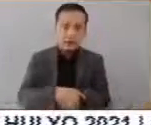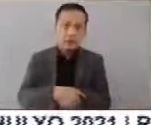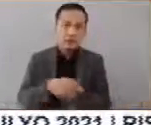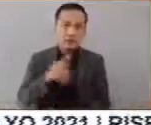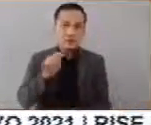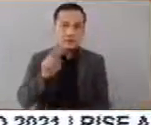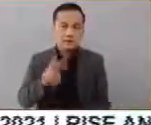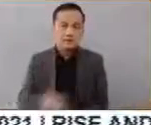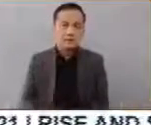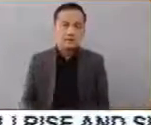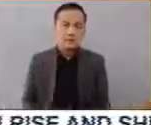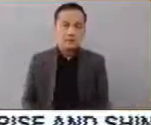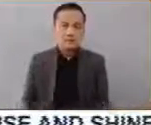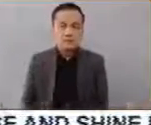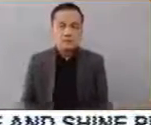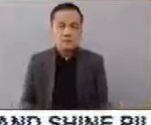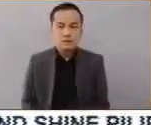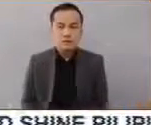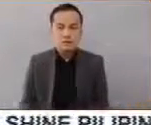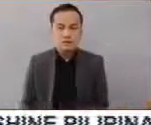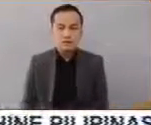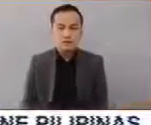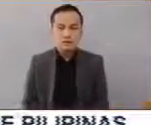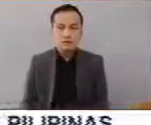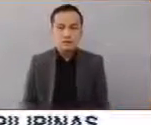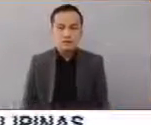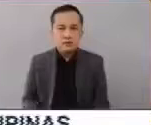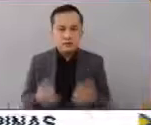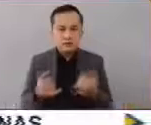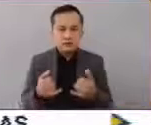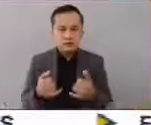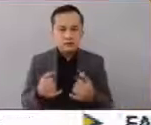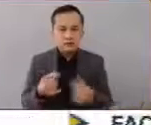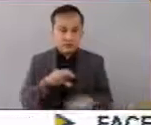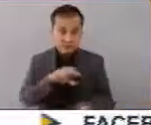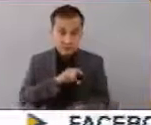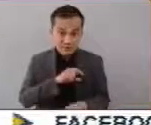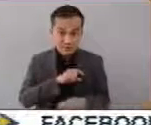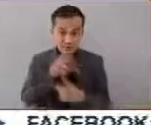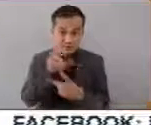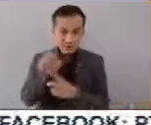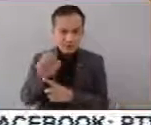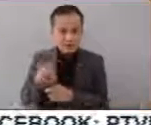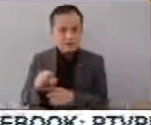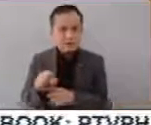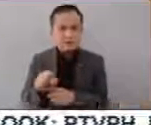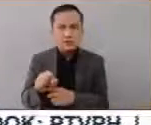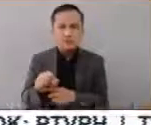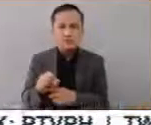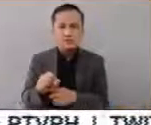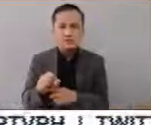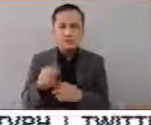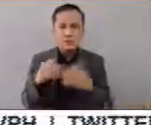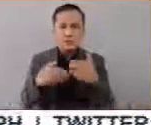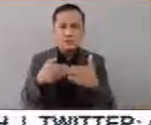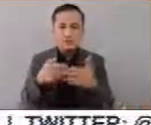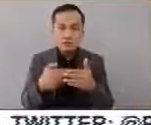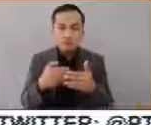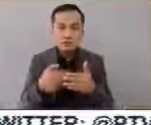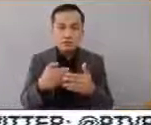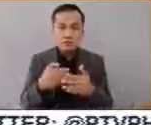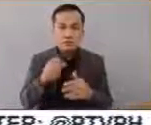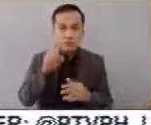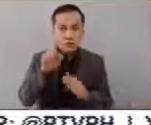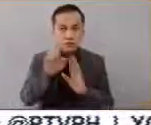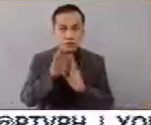Build. We have inaugurated new highways and roads and skyways. We have bought new trains, and these